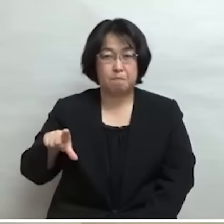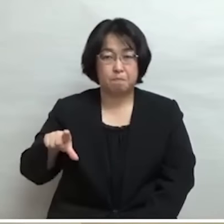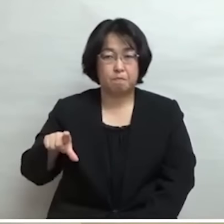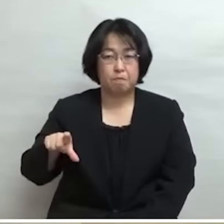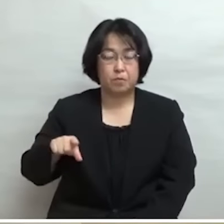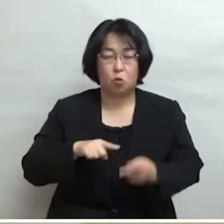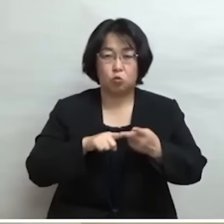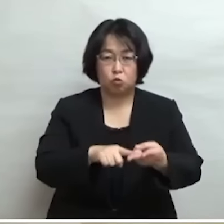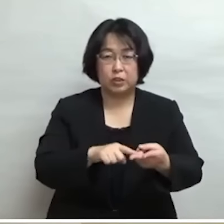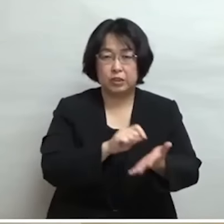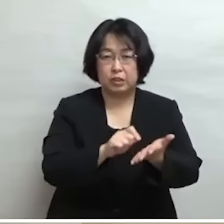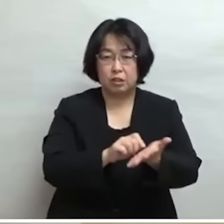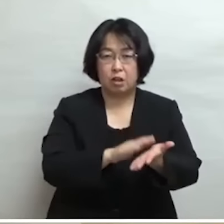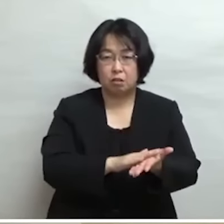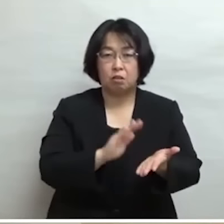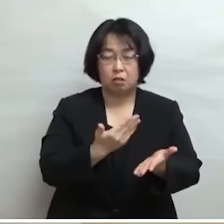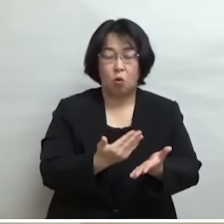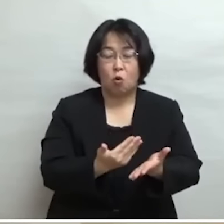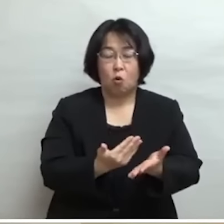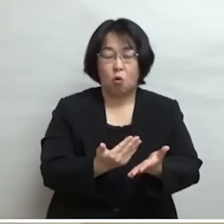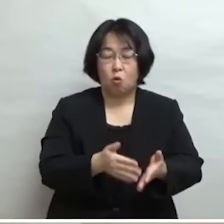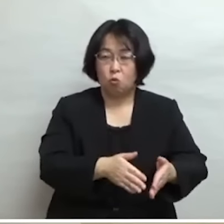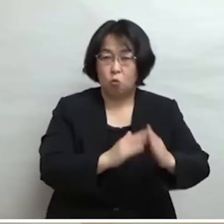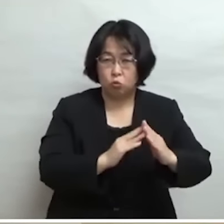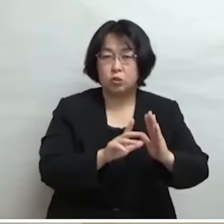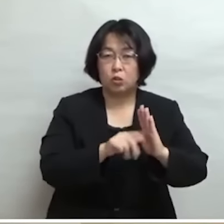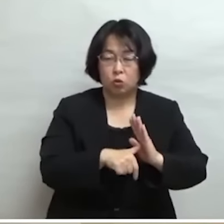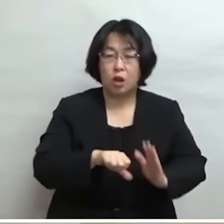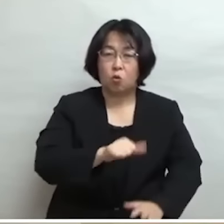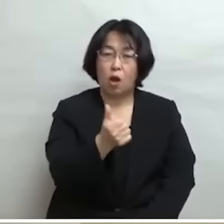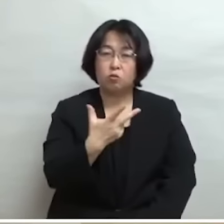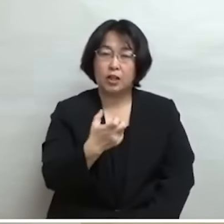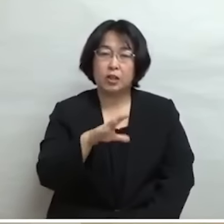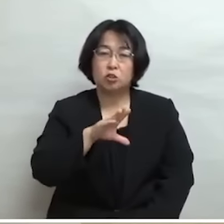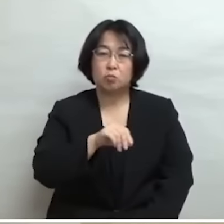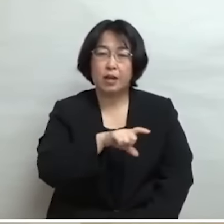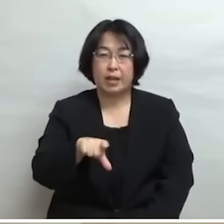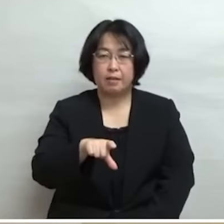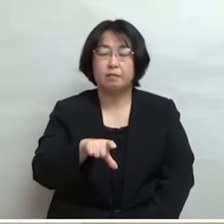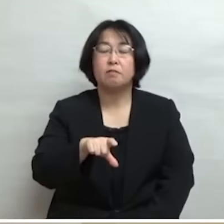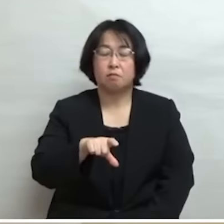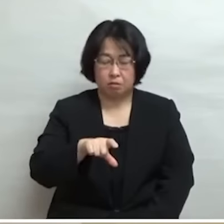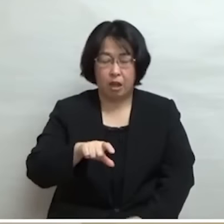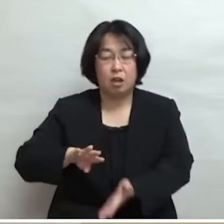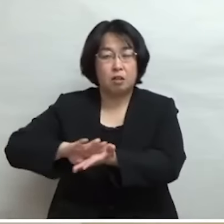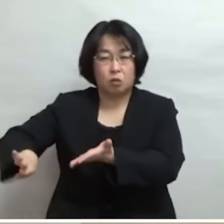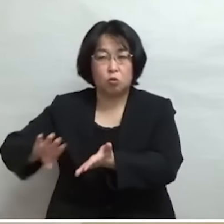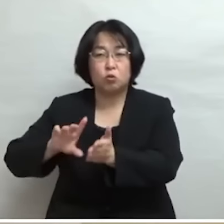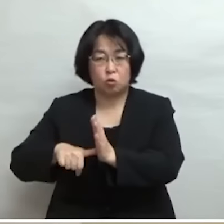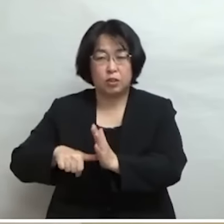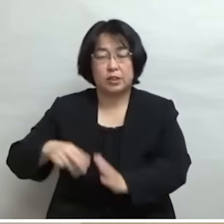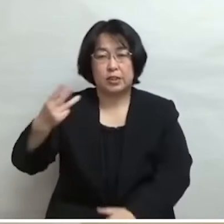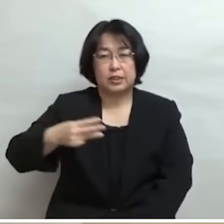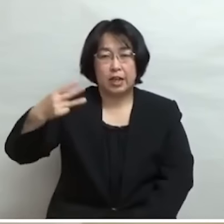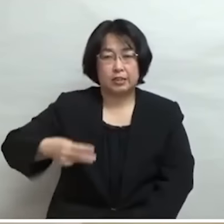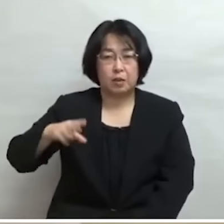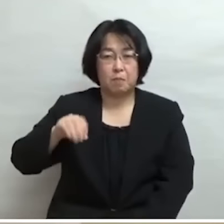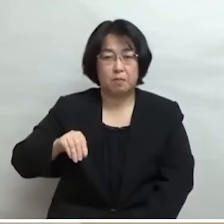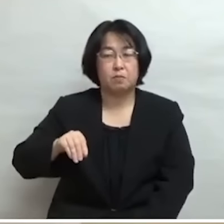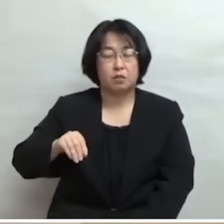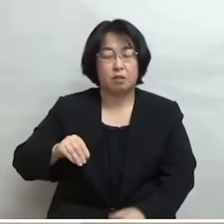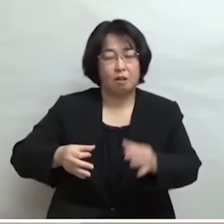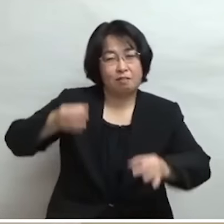ども、建立したときには570万円で建てられて、撤去するのに3000万と聞いてちょ